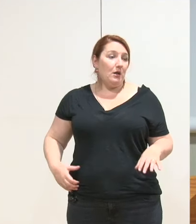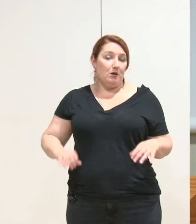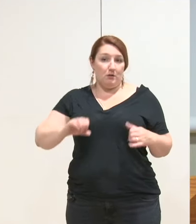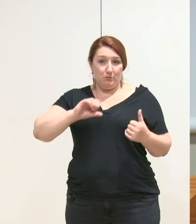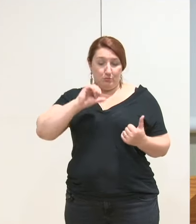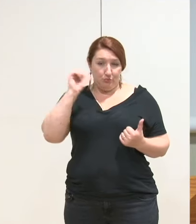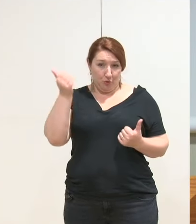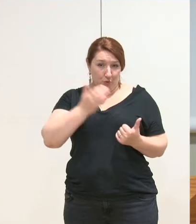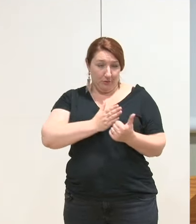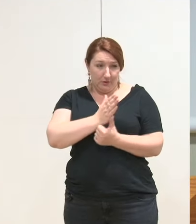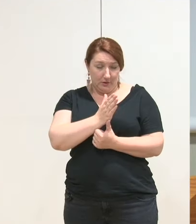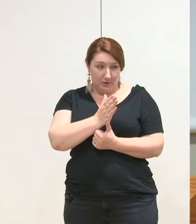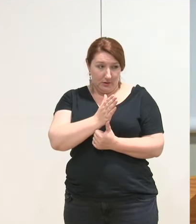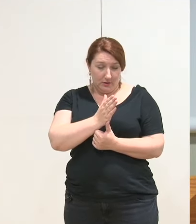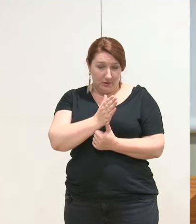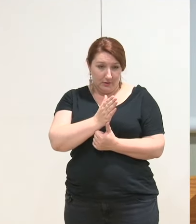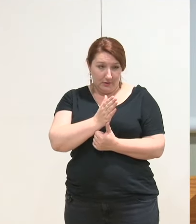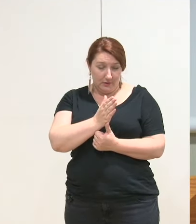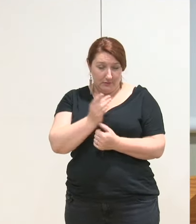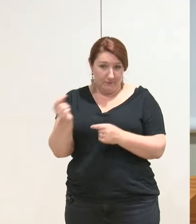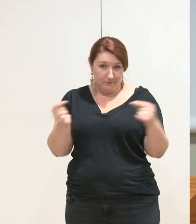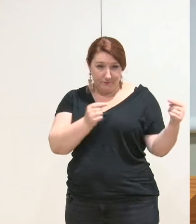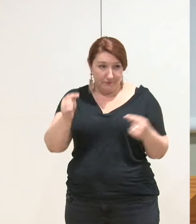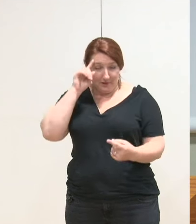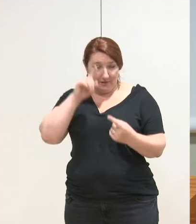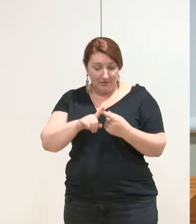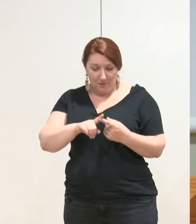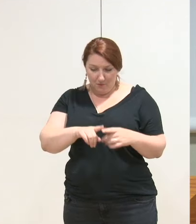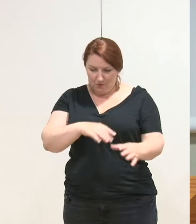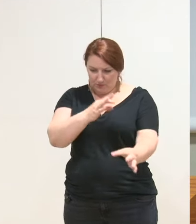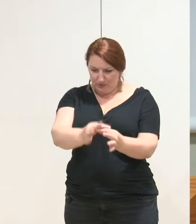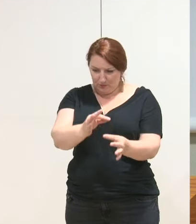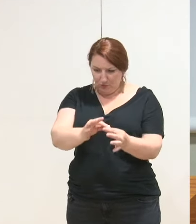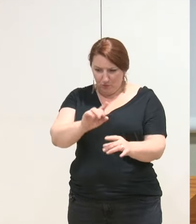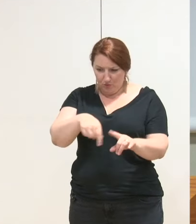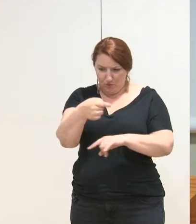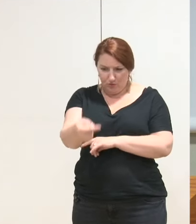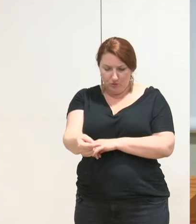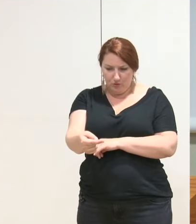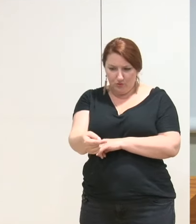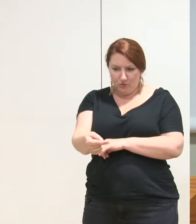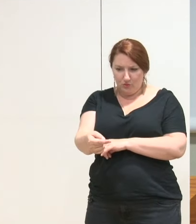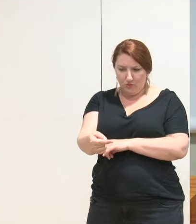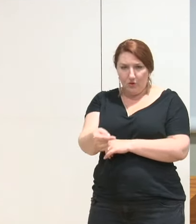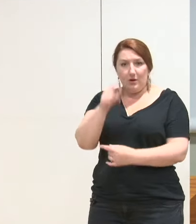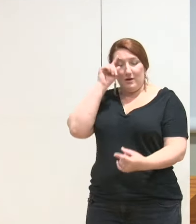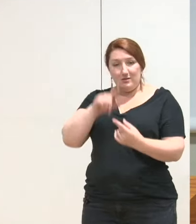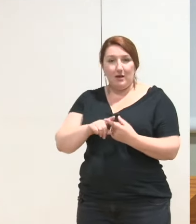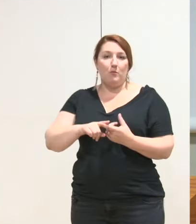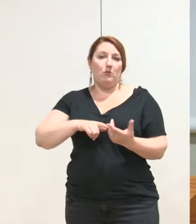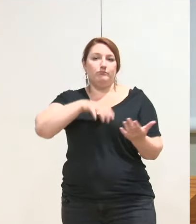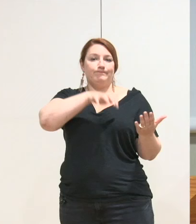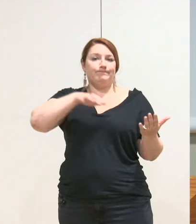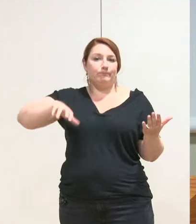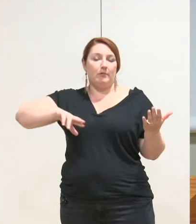euh euh là euh lors de la session de septembre pour discuter de ce qui est dans le contrat de préfiguration